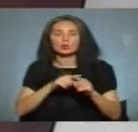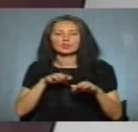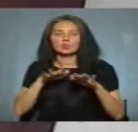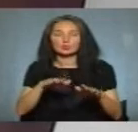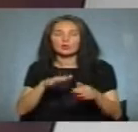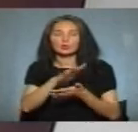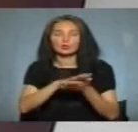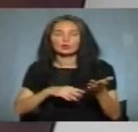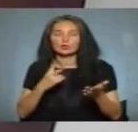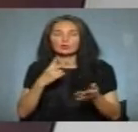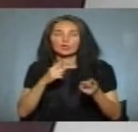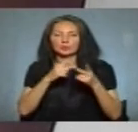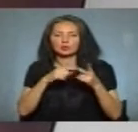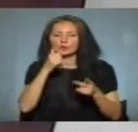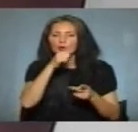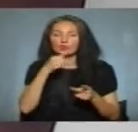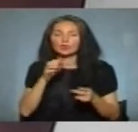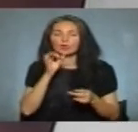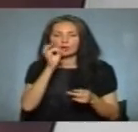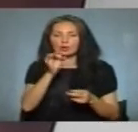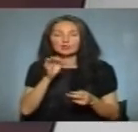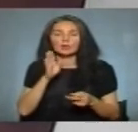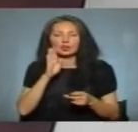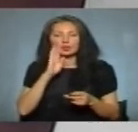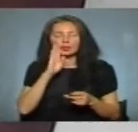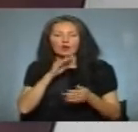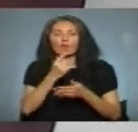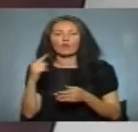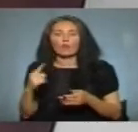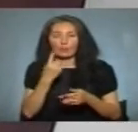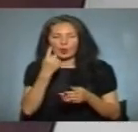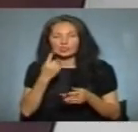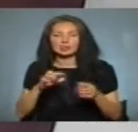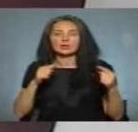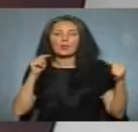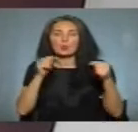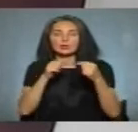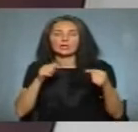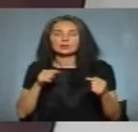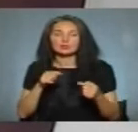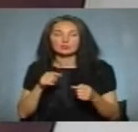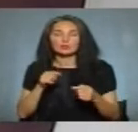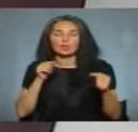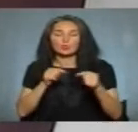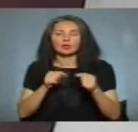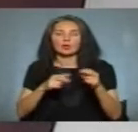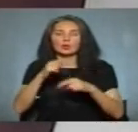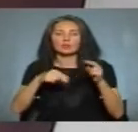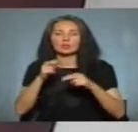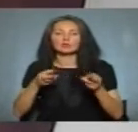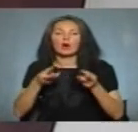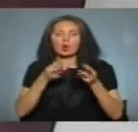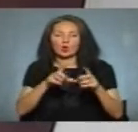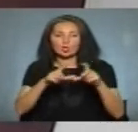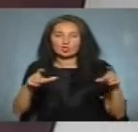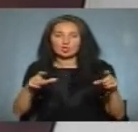тривав 2,5 роки, каже Юлія Мамчак. Вперше на протест проти будівництва котельні на вулиці Київська ТРЕС у Тернополі